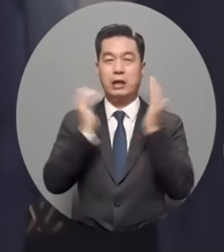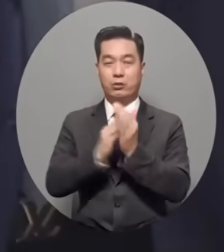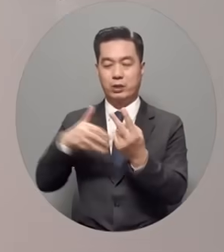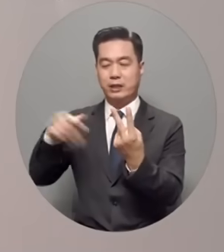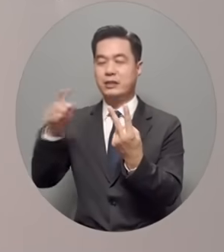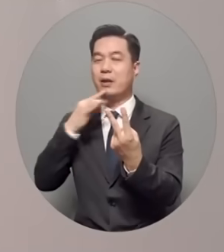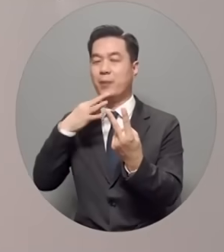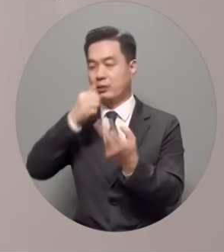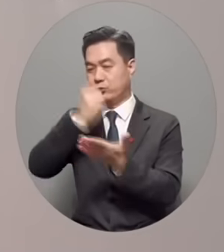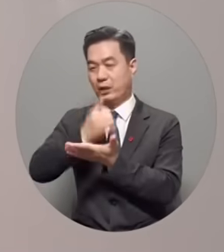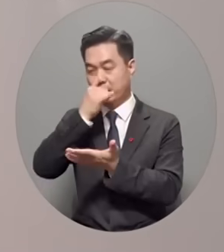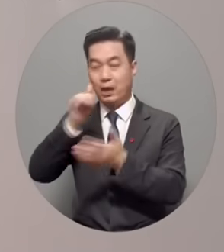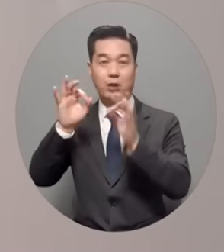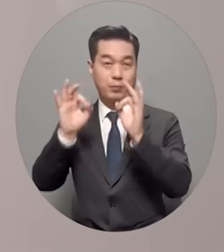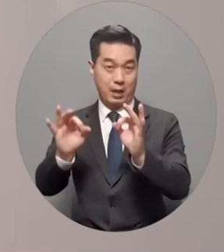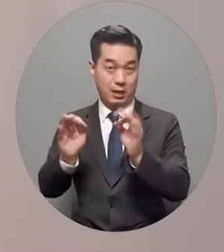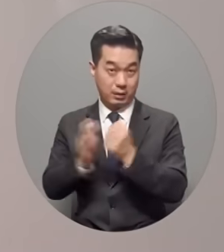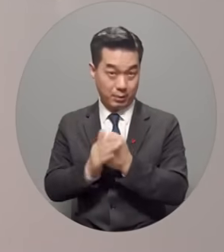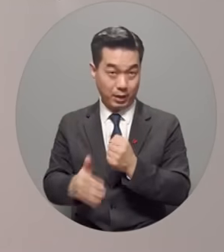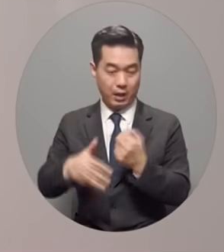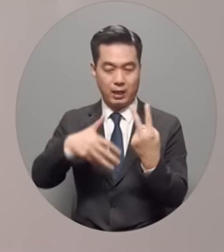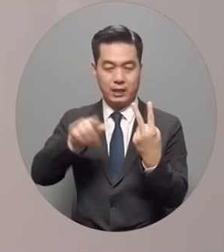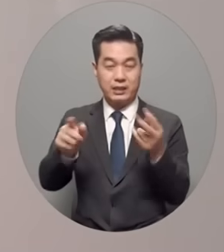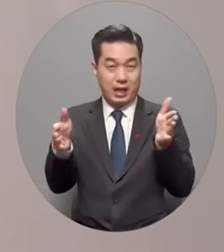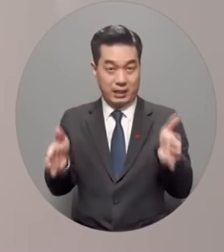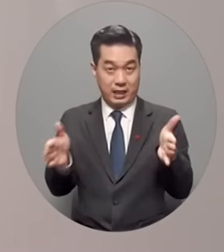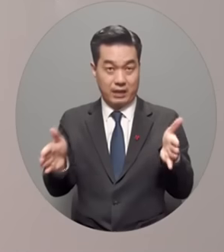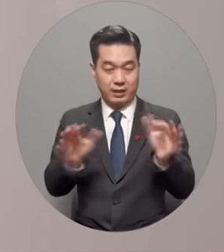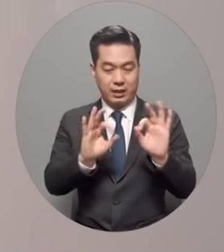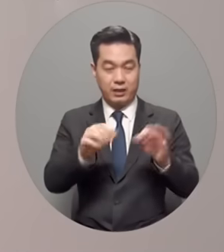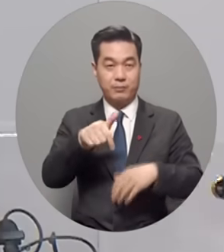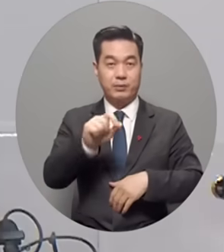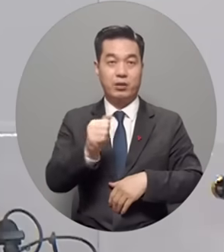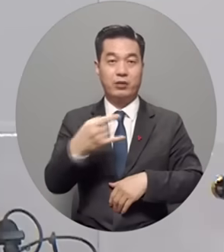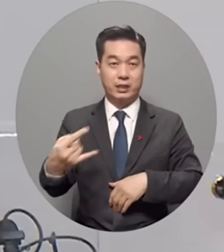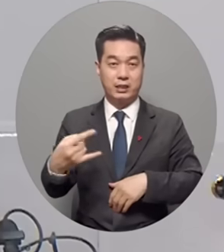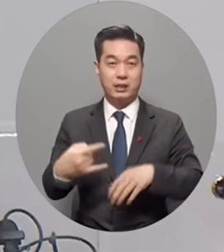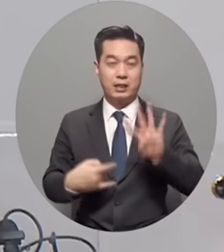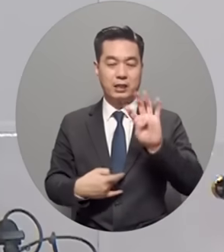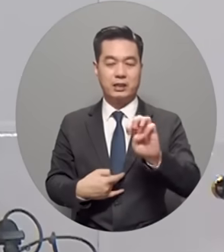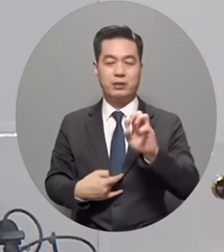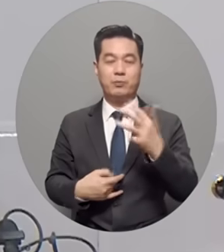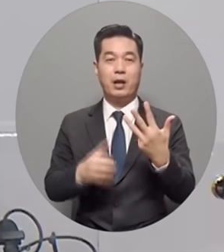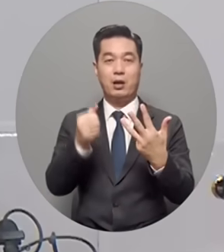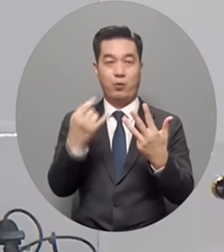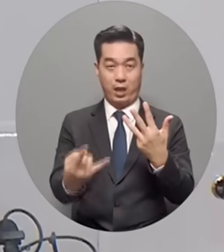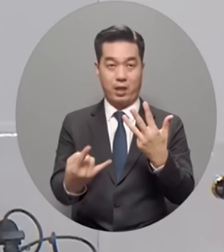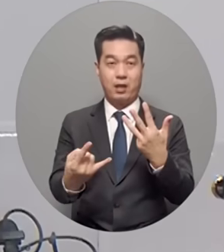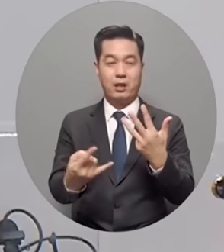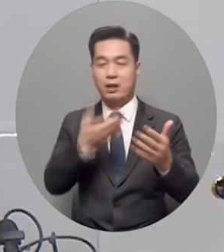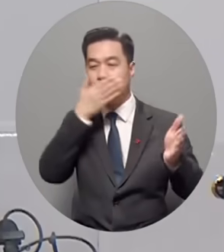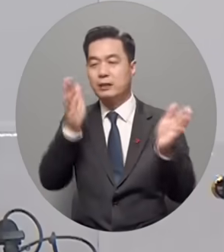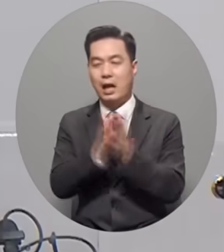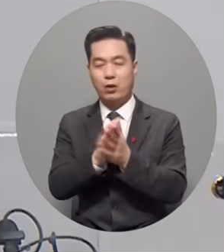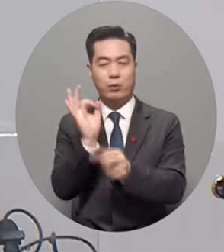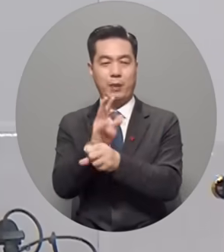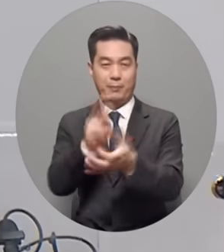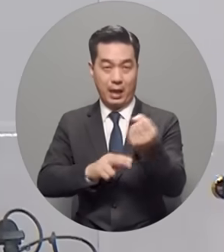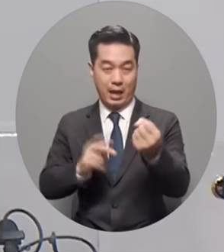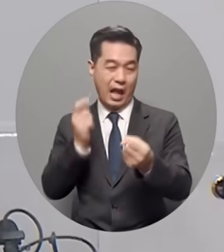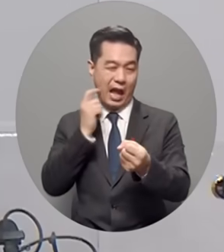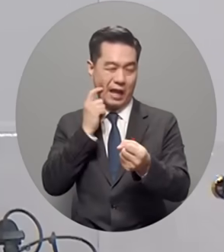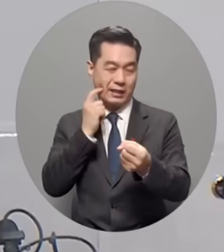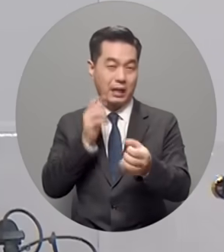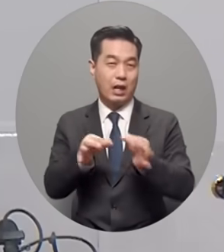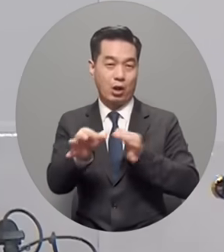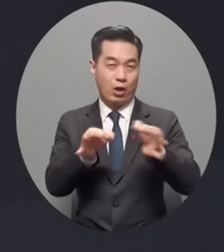인정했습니다. 그러면서 2차 기간 김건희 여사 계좌가 48번 통정매매, 즉 짜고 친 가짜 거래에 쓰였다고